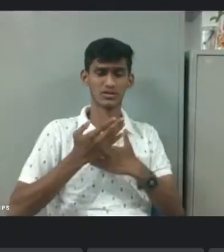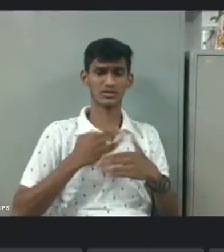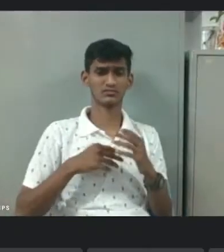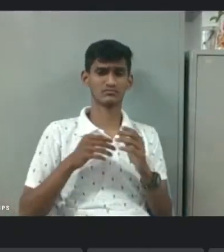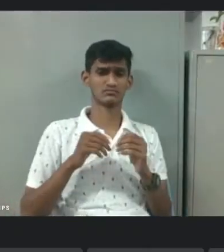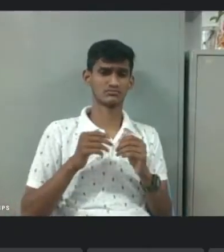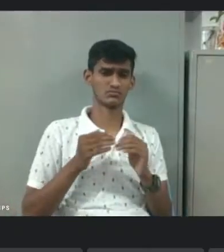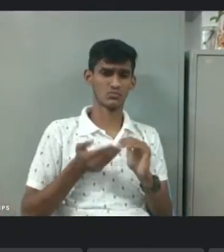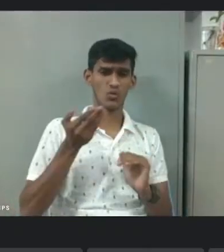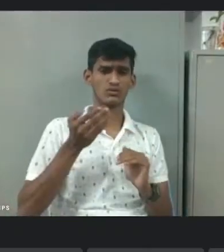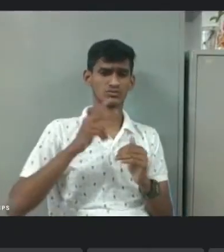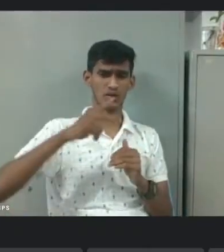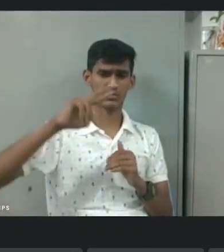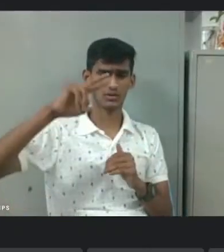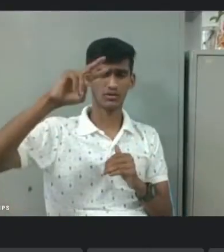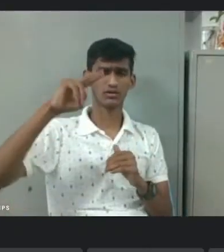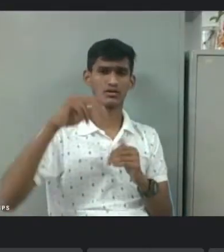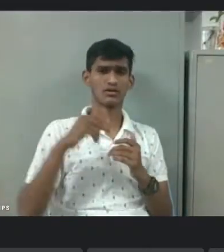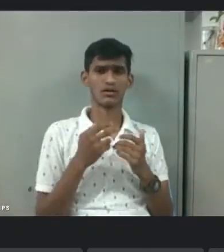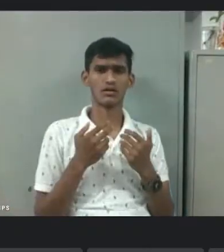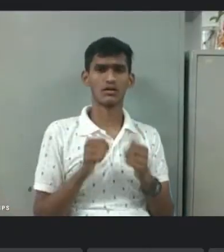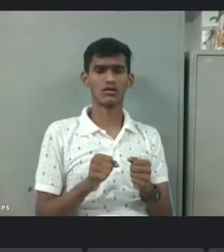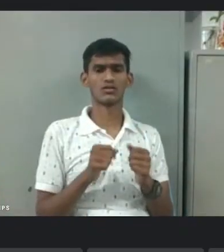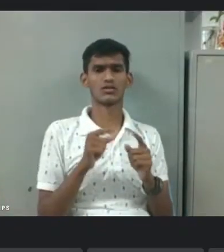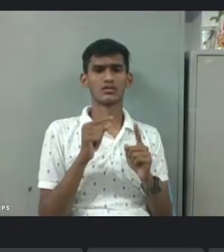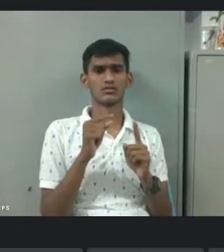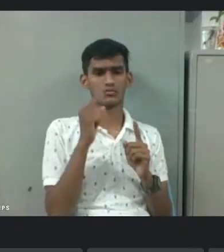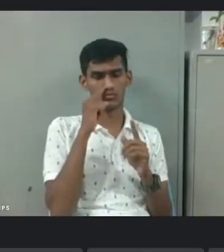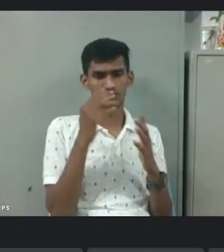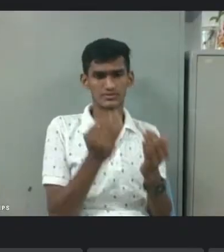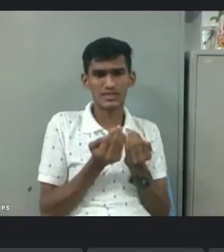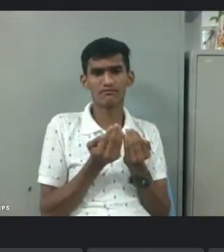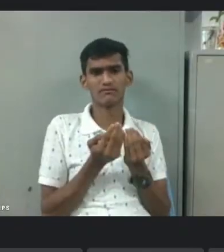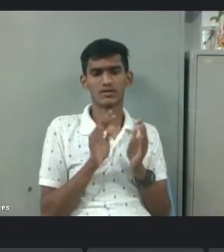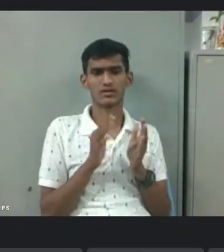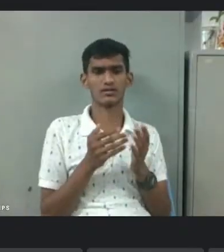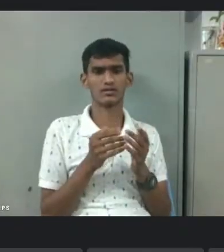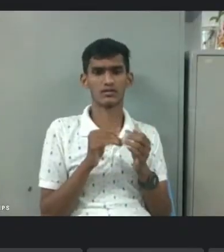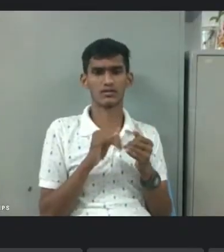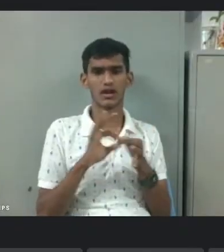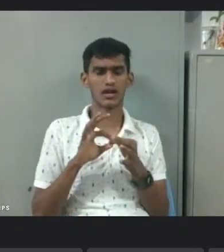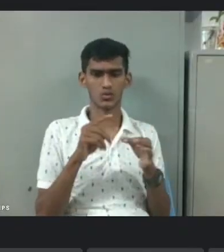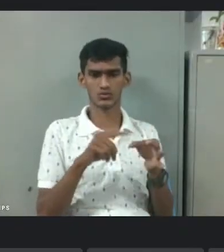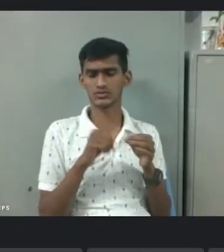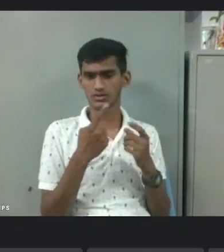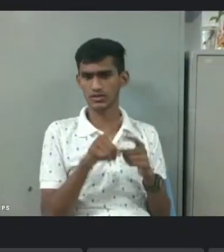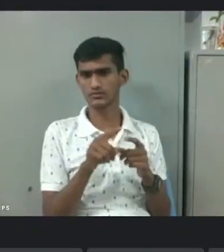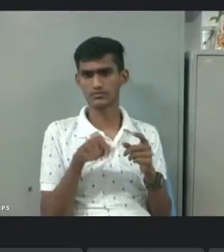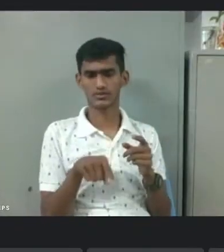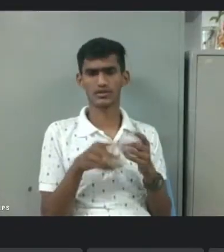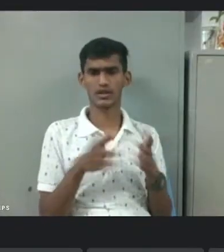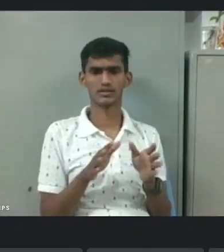പെൺകുട്ടികളാണ്, അവരുടെ സുരക്ഷയെ പറ്റിയിട്ടാണ് ചോദ്യം അല്ലേ? അതെ അതെ മാം. അതെ, തീർച്ചയായിട്ടും